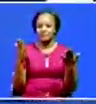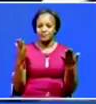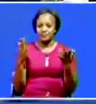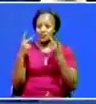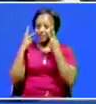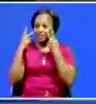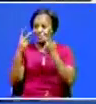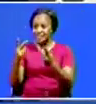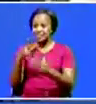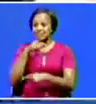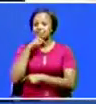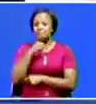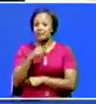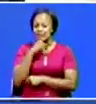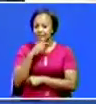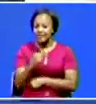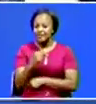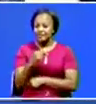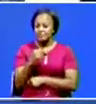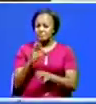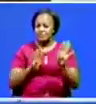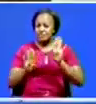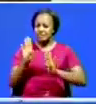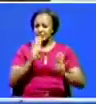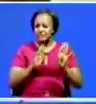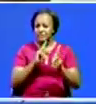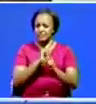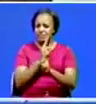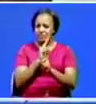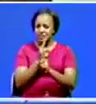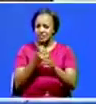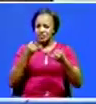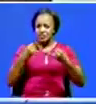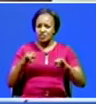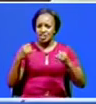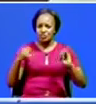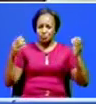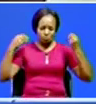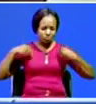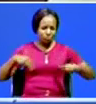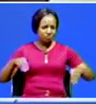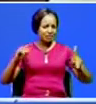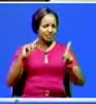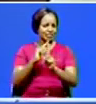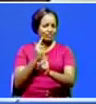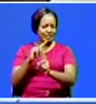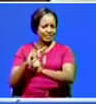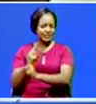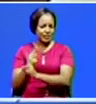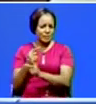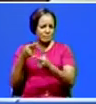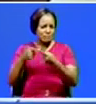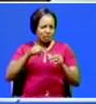Utawaona wakitembea na mitindo kadha wa kadha, huku wakijistiri vile vile na mavazi ya aina mbalimbali. Ila ndani